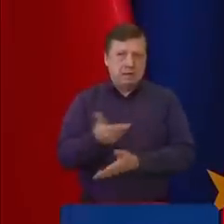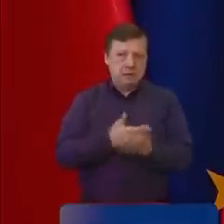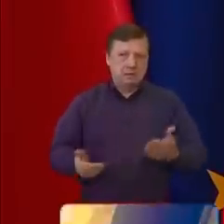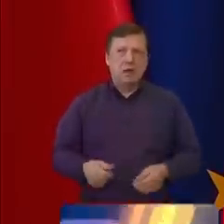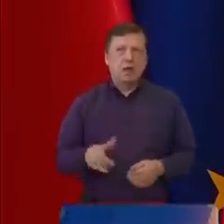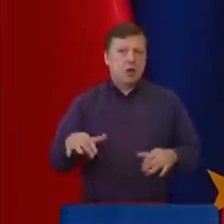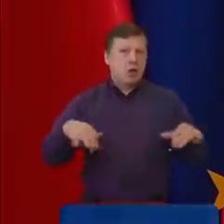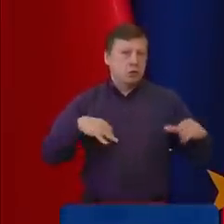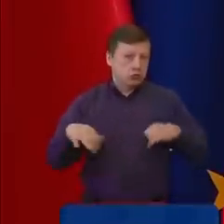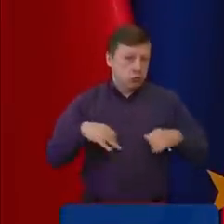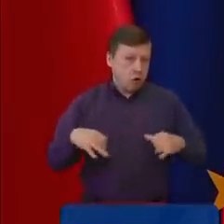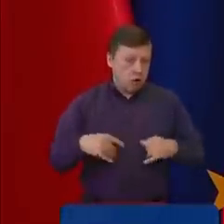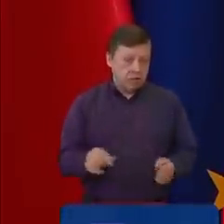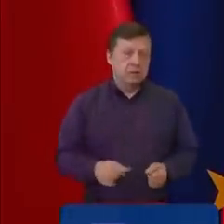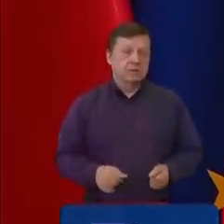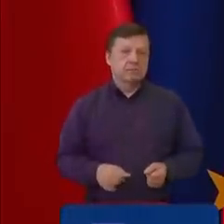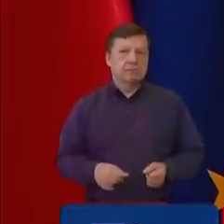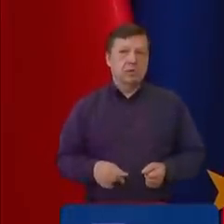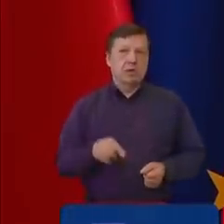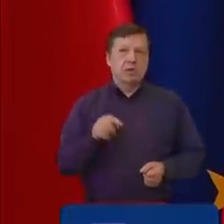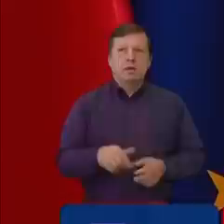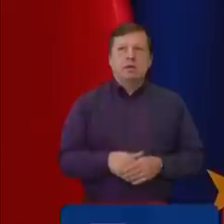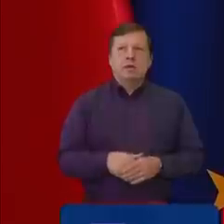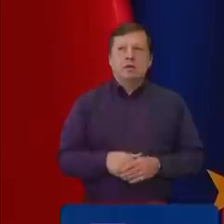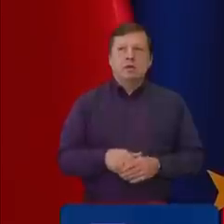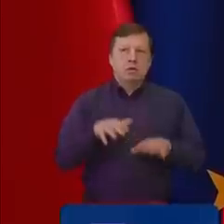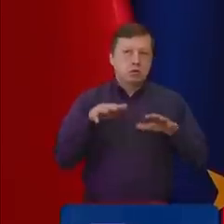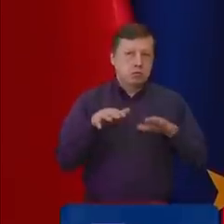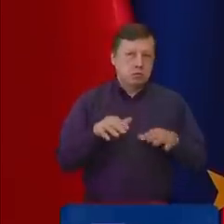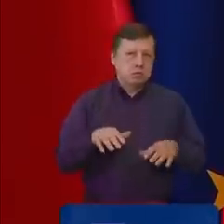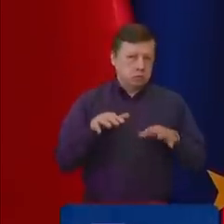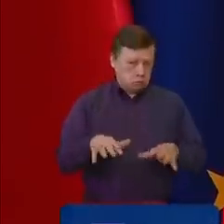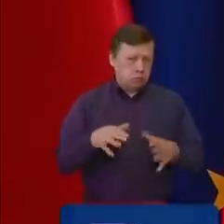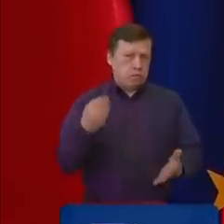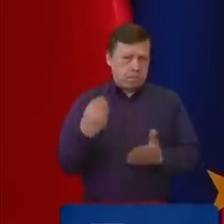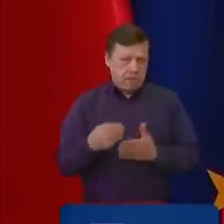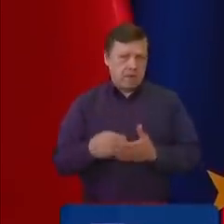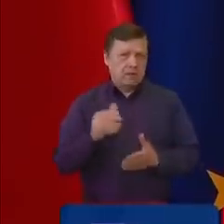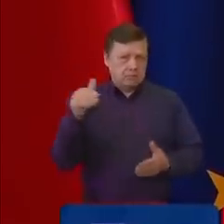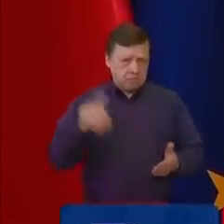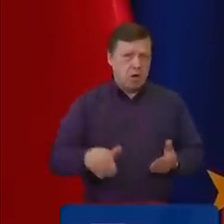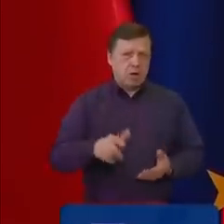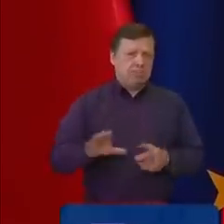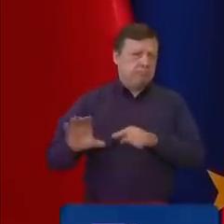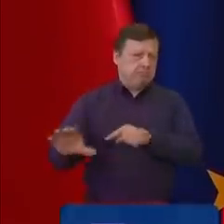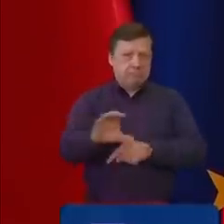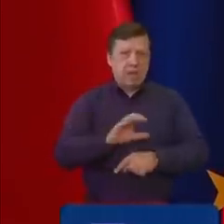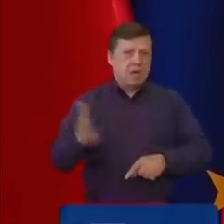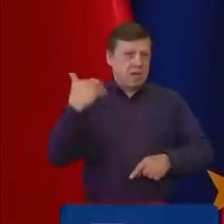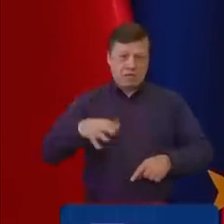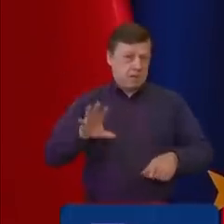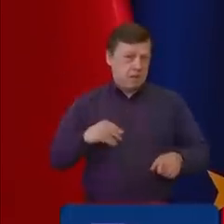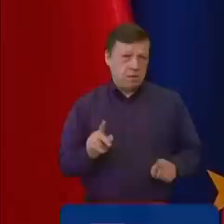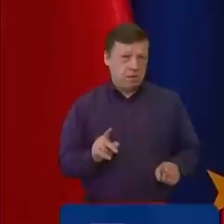rządu, że rząd może lokować na tym rynku no tak ogromne sumy, o których tutaj mówimy. Inaczej to by było niemożliwe